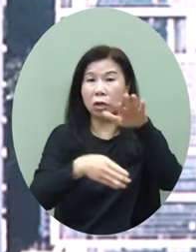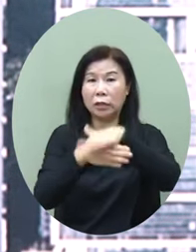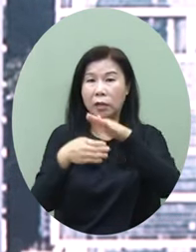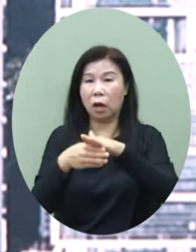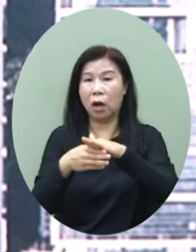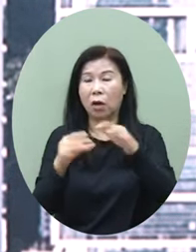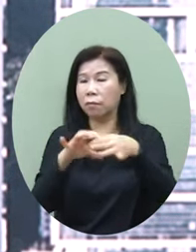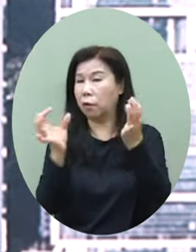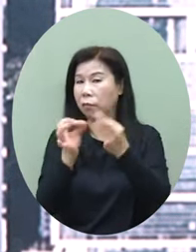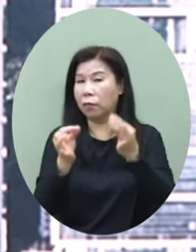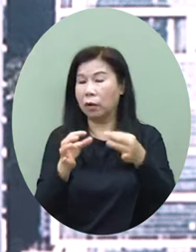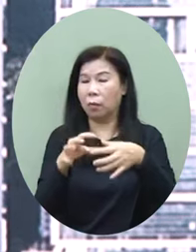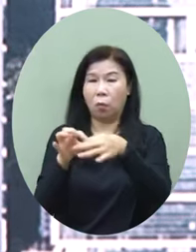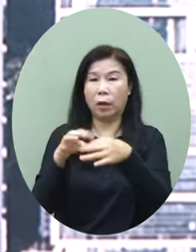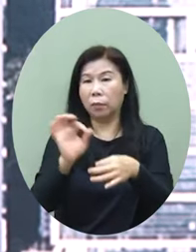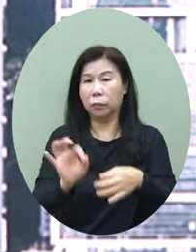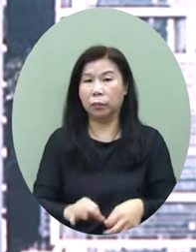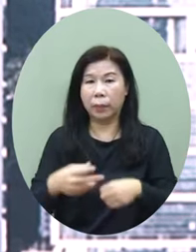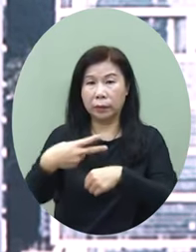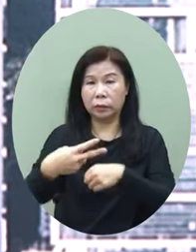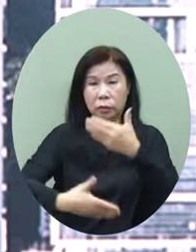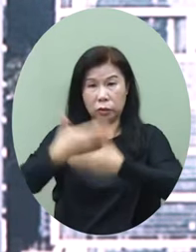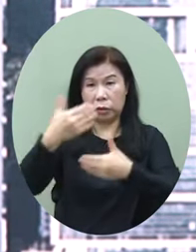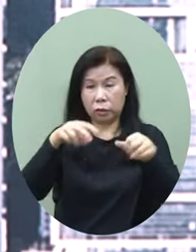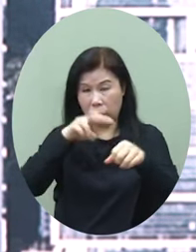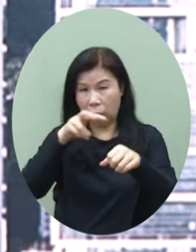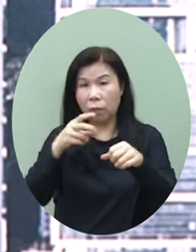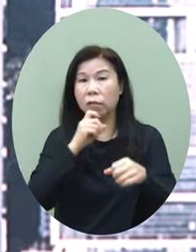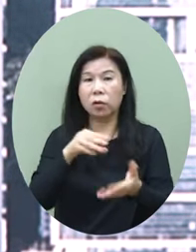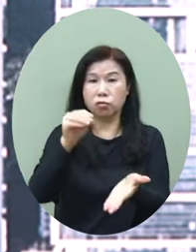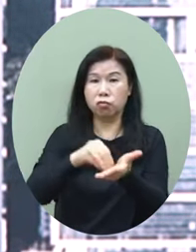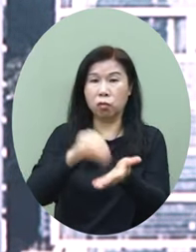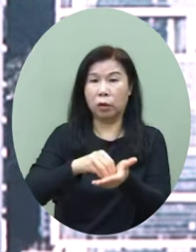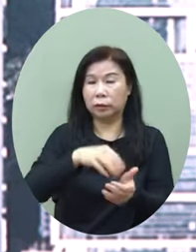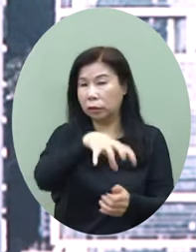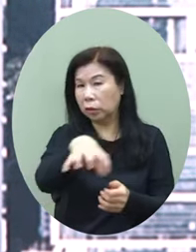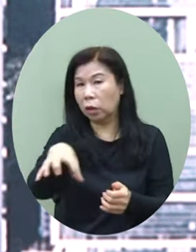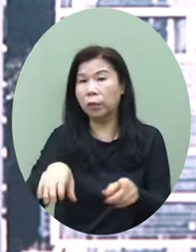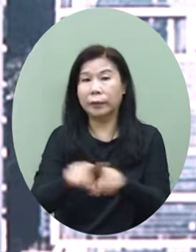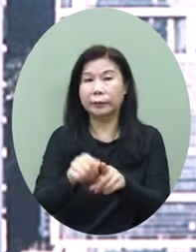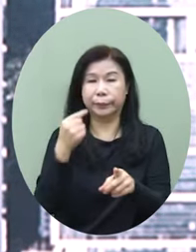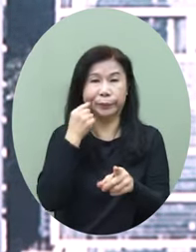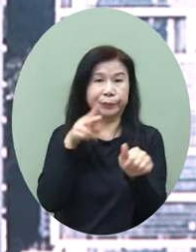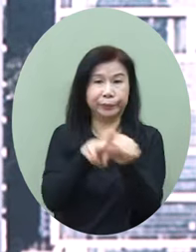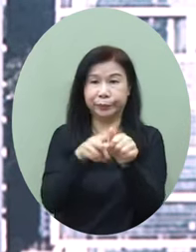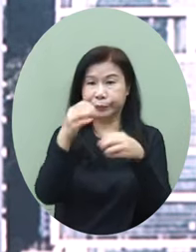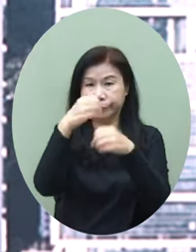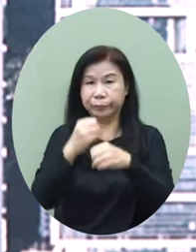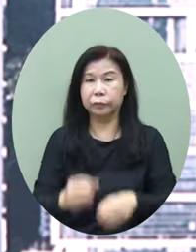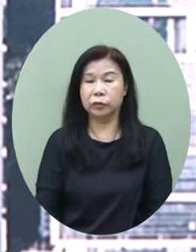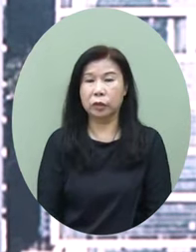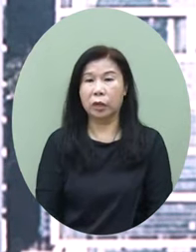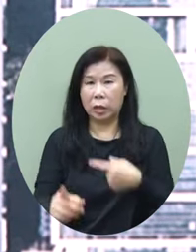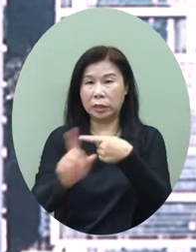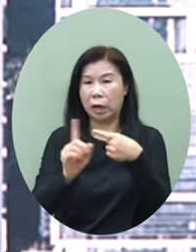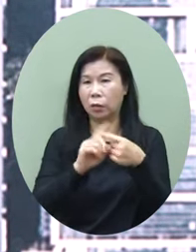行強制檢測第二個層次就是指定區域的強制檢測就是說這個指定區域的